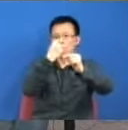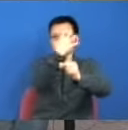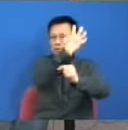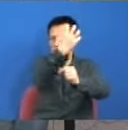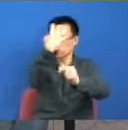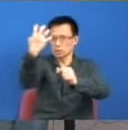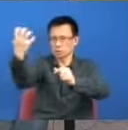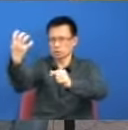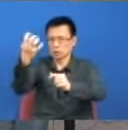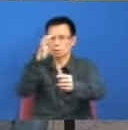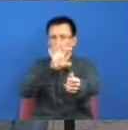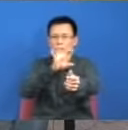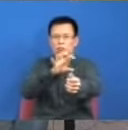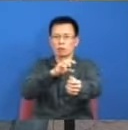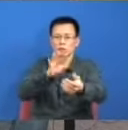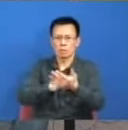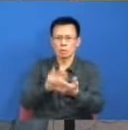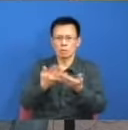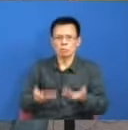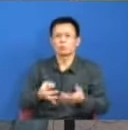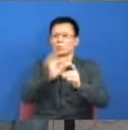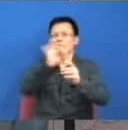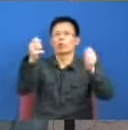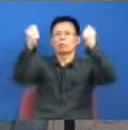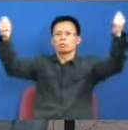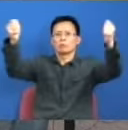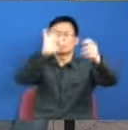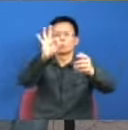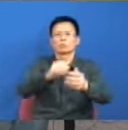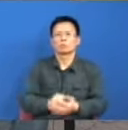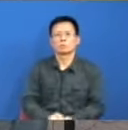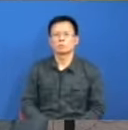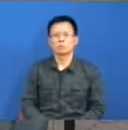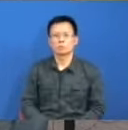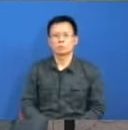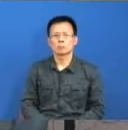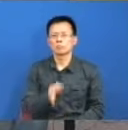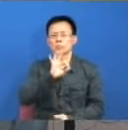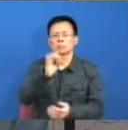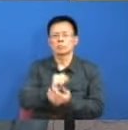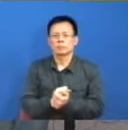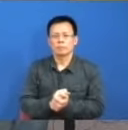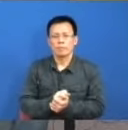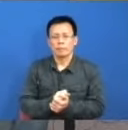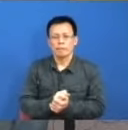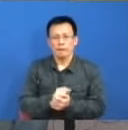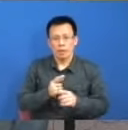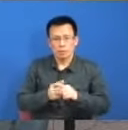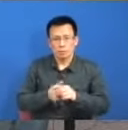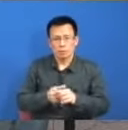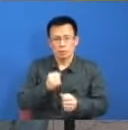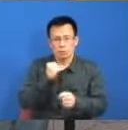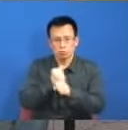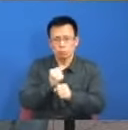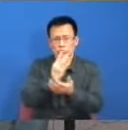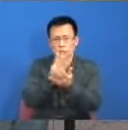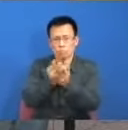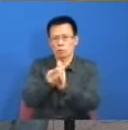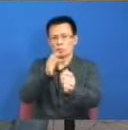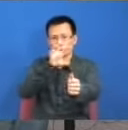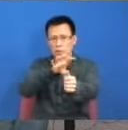咁樣。佢話今次都唔見到有呢啲嘢嚇。 唔見啦，我哋完全 係。 同埋佢就算做任何嘅警告嘅時